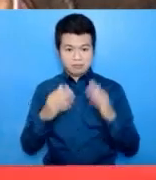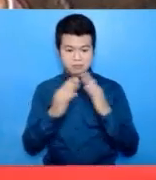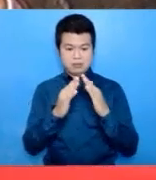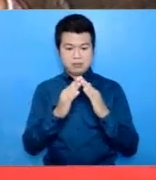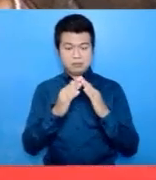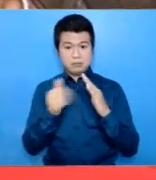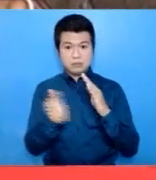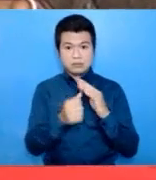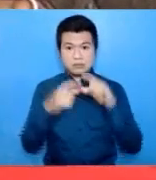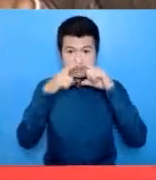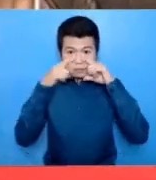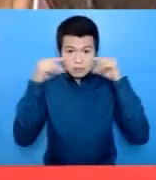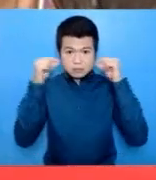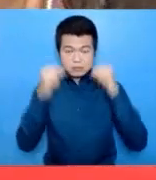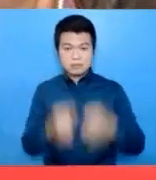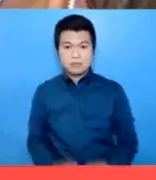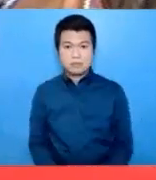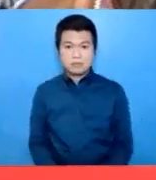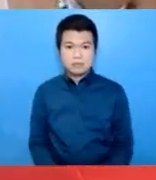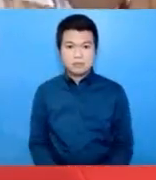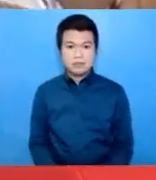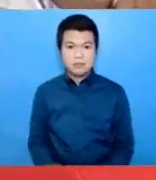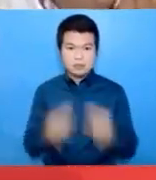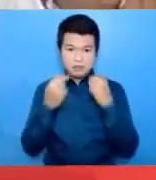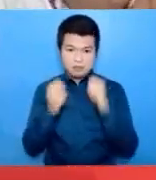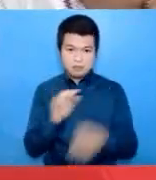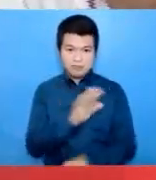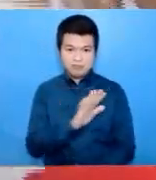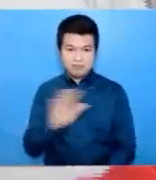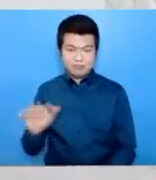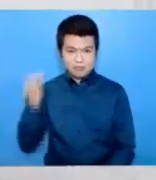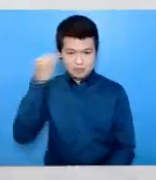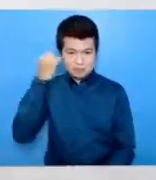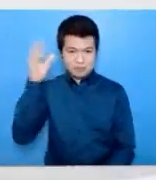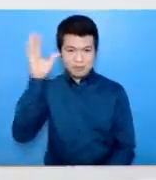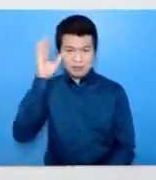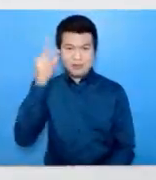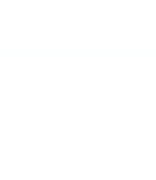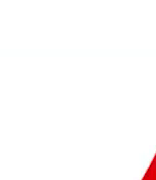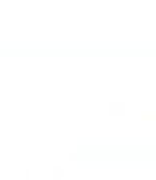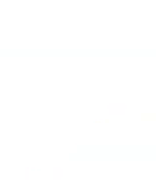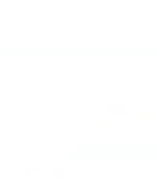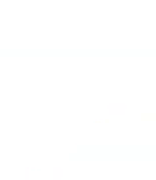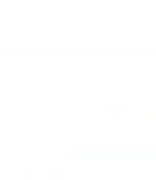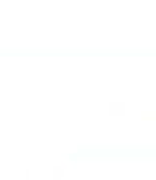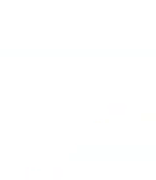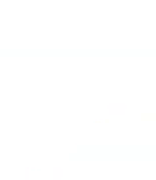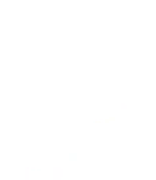Nagbabalita mula sa Frontline, JC Cosico, News 5.